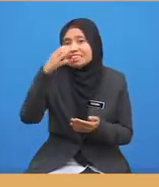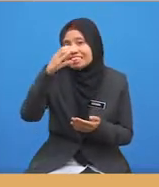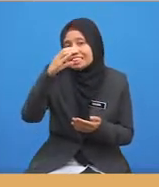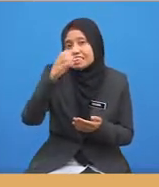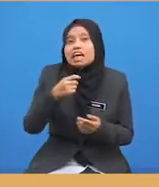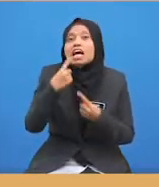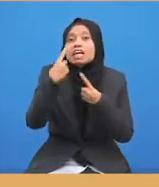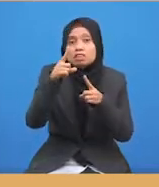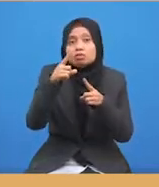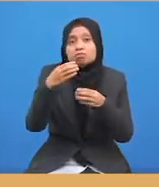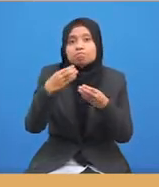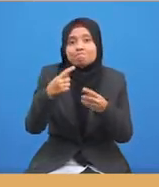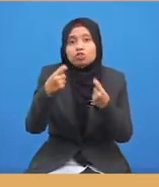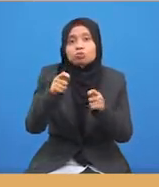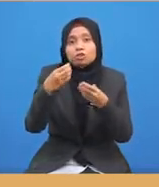Apa jawapan anda?